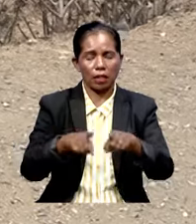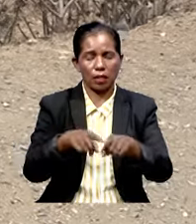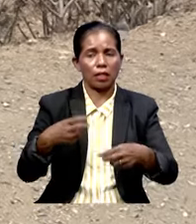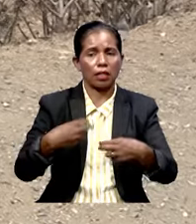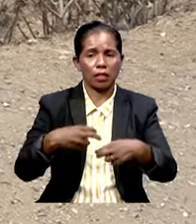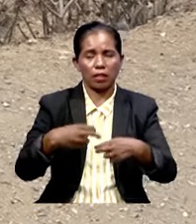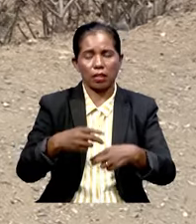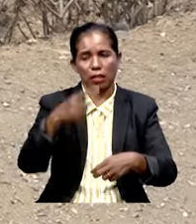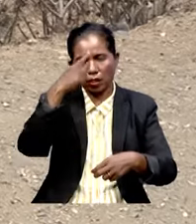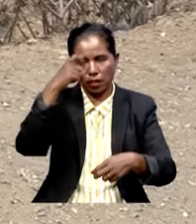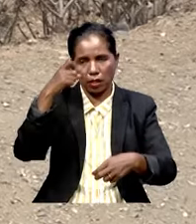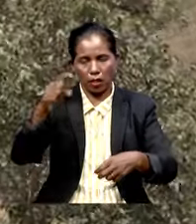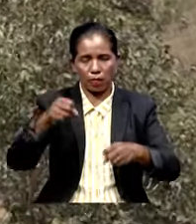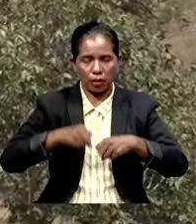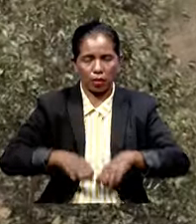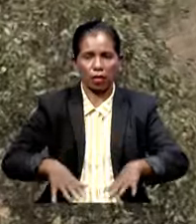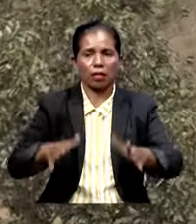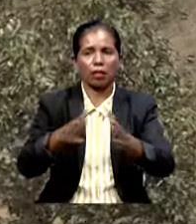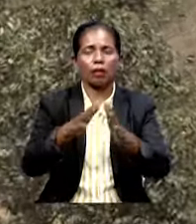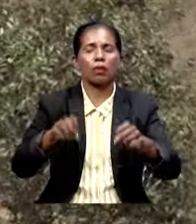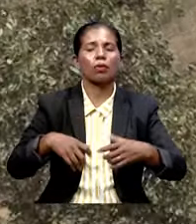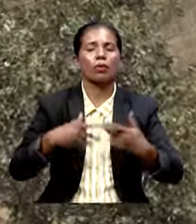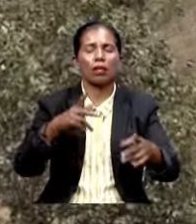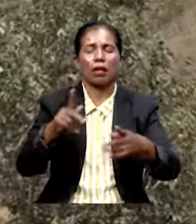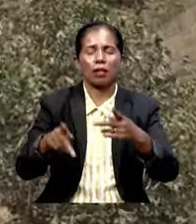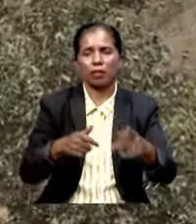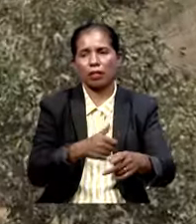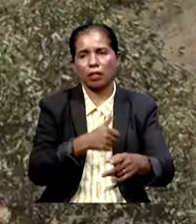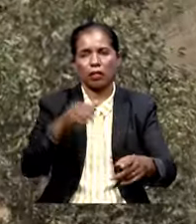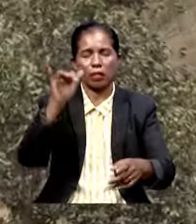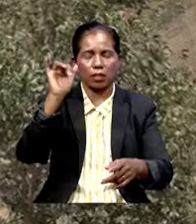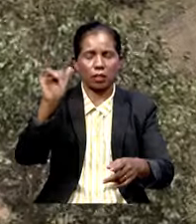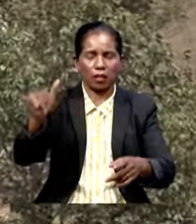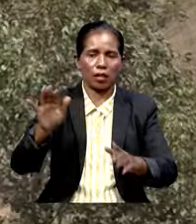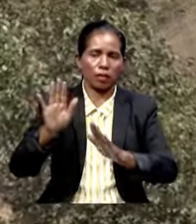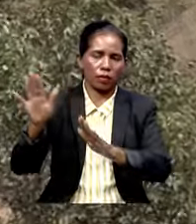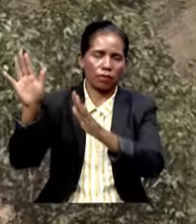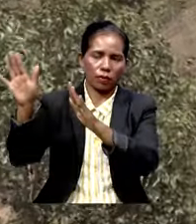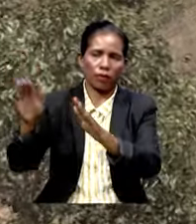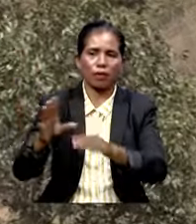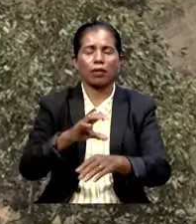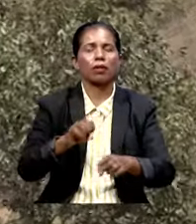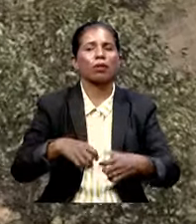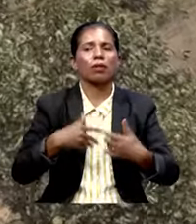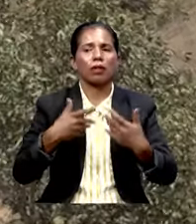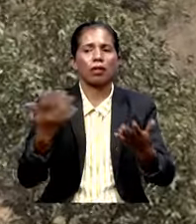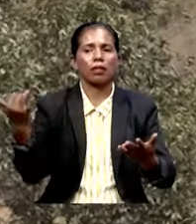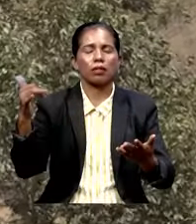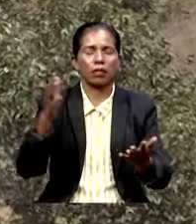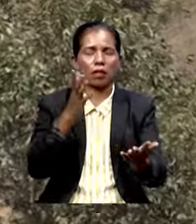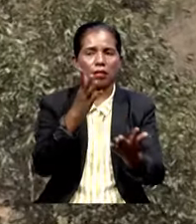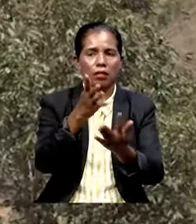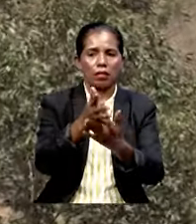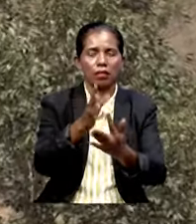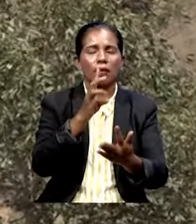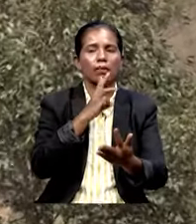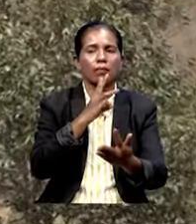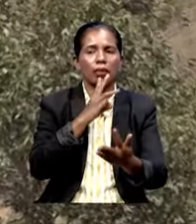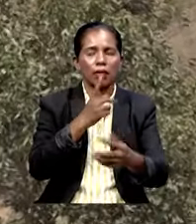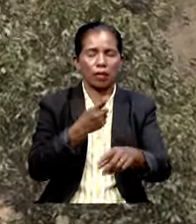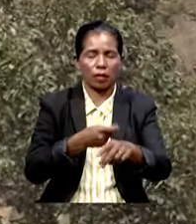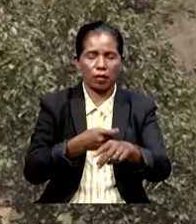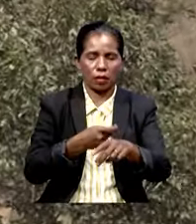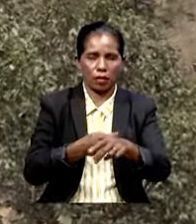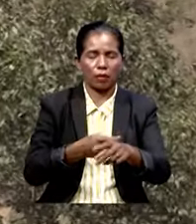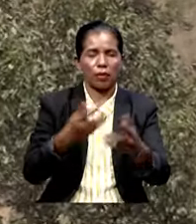la lorang nebe bot. Oinsa komunidade sira nebe hela iha area rural, no oinsa sira acesu babe iha tempu be